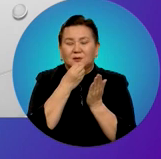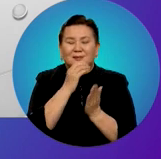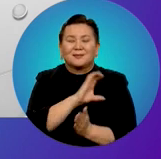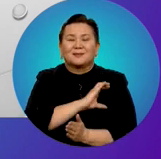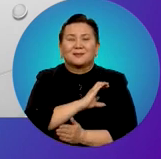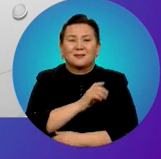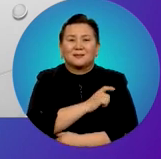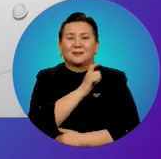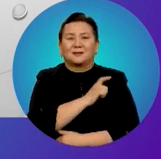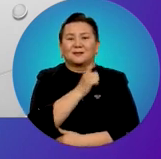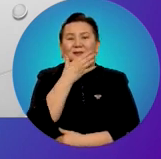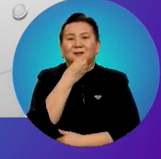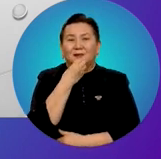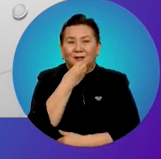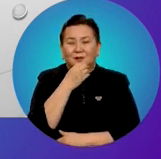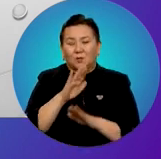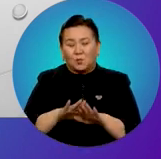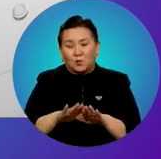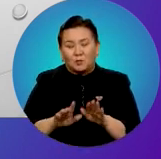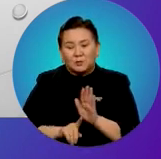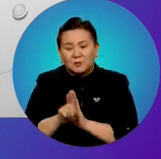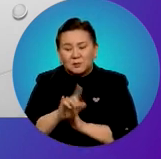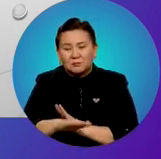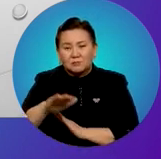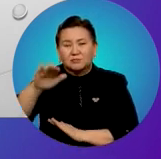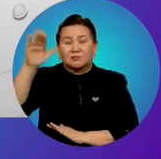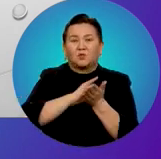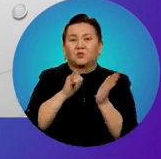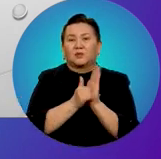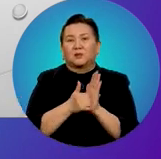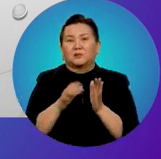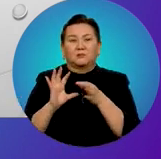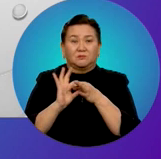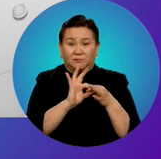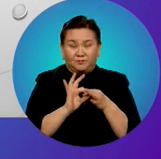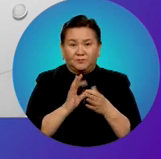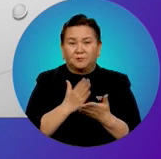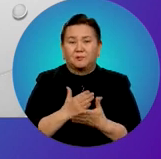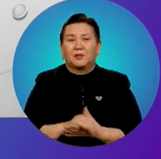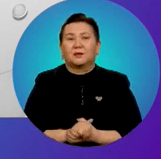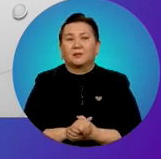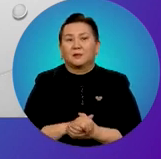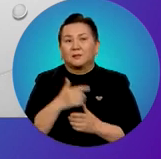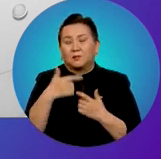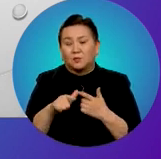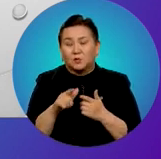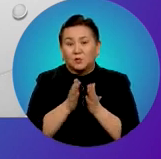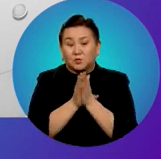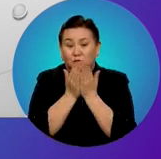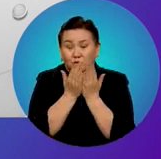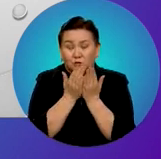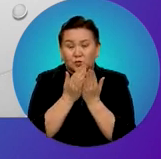сэтгэлийн цэнгэл эдэлж байсан. За хүүхэд байхасаа уншиж байсан гэдэг утгаараа баримтуулж байна. За түүнээс гадна түүний зохиолыг